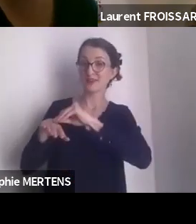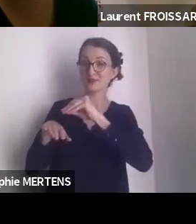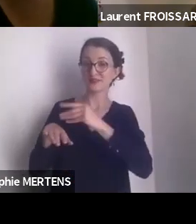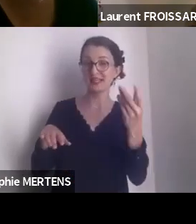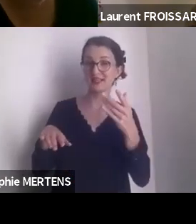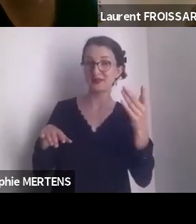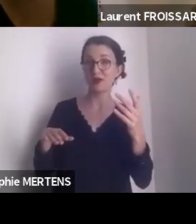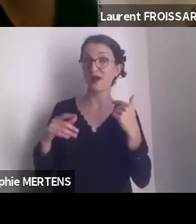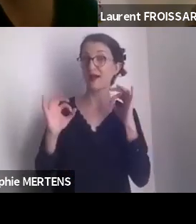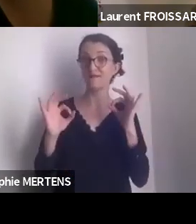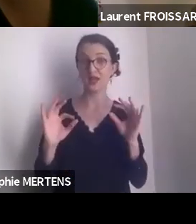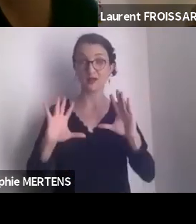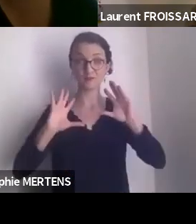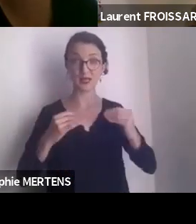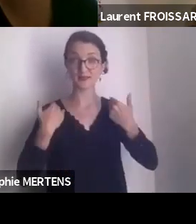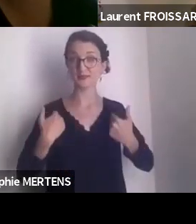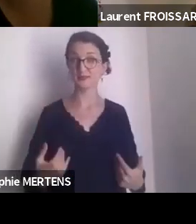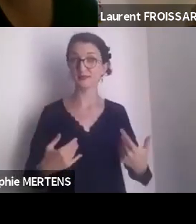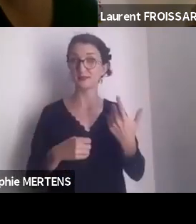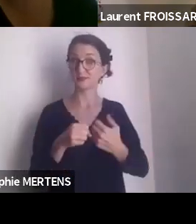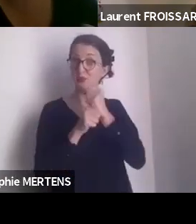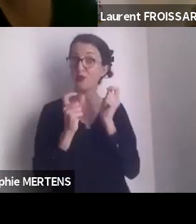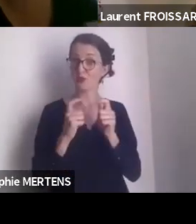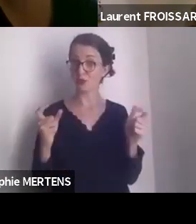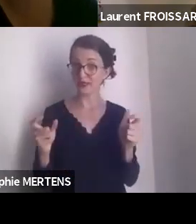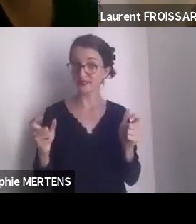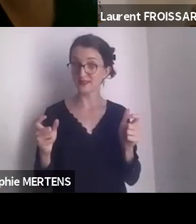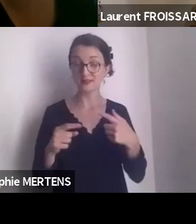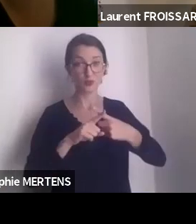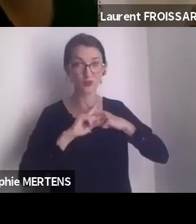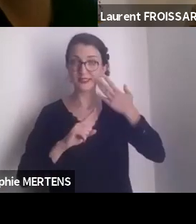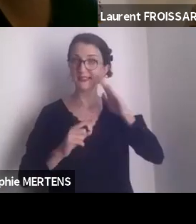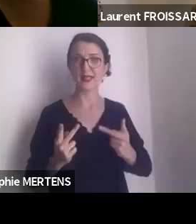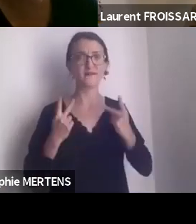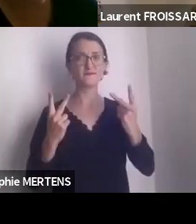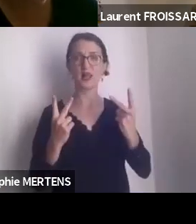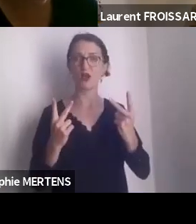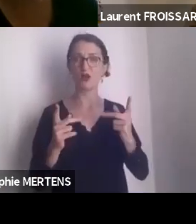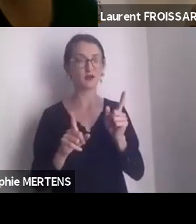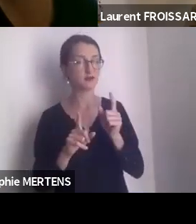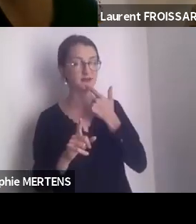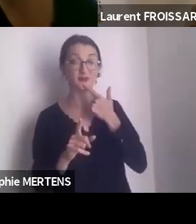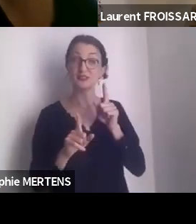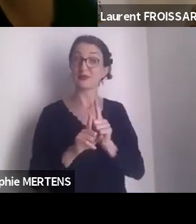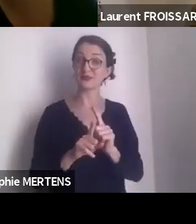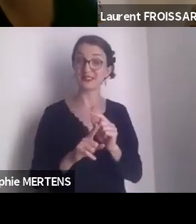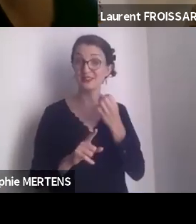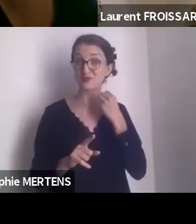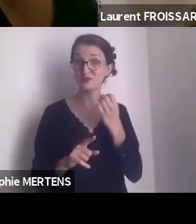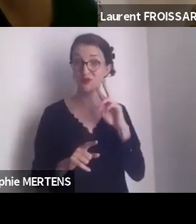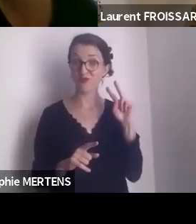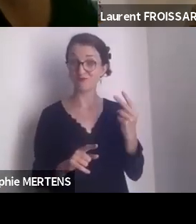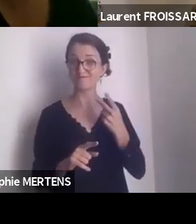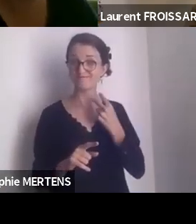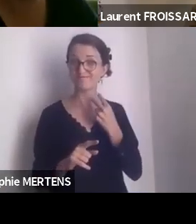de la valeur qu'on apporte, de la d'avoir aussi, par cette valeur, la capacité de se remettre en question. Et donc